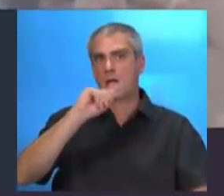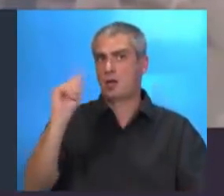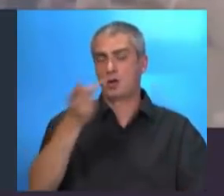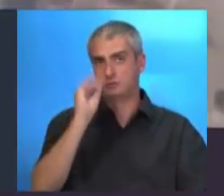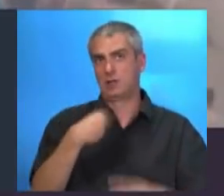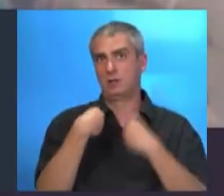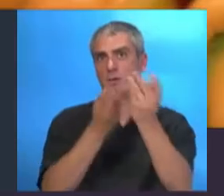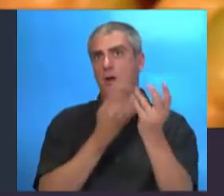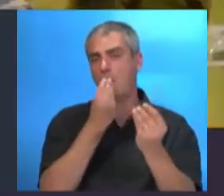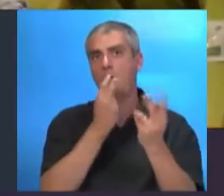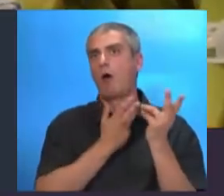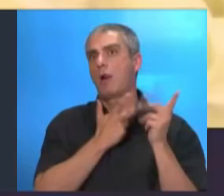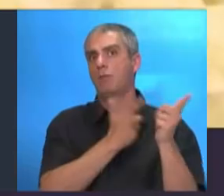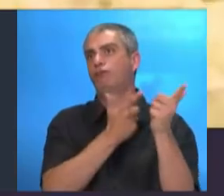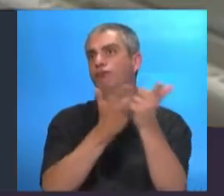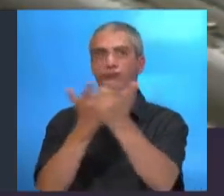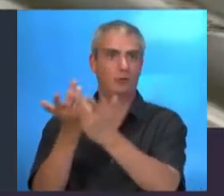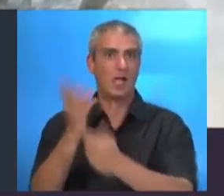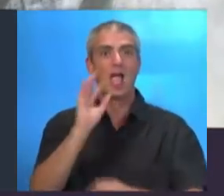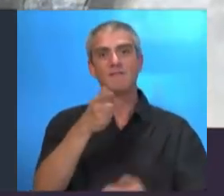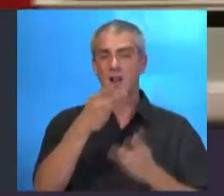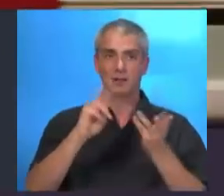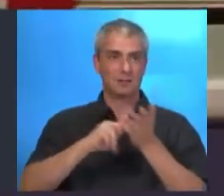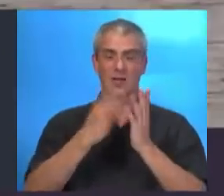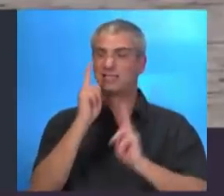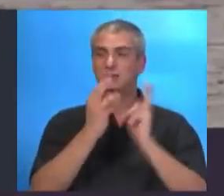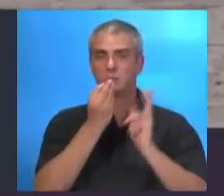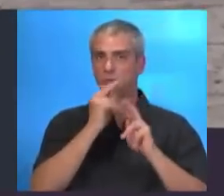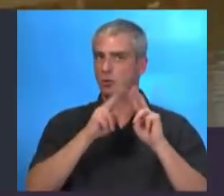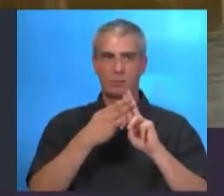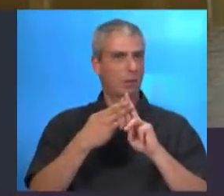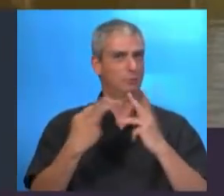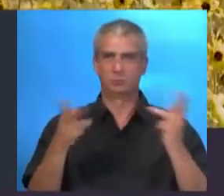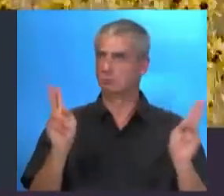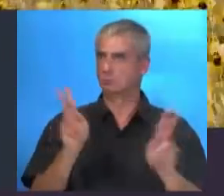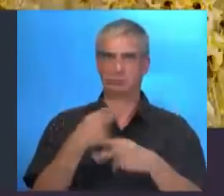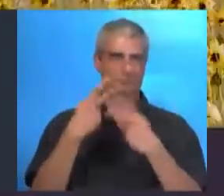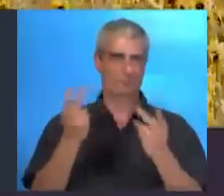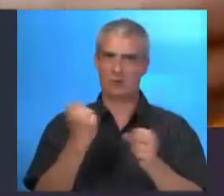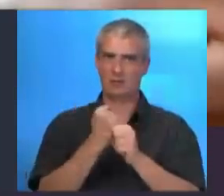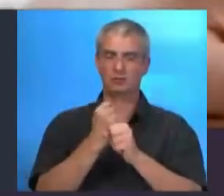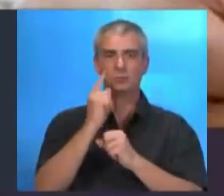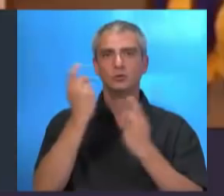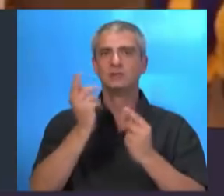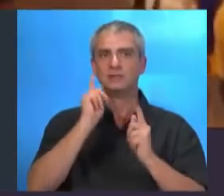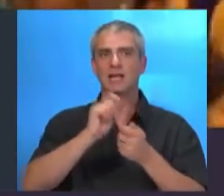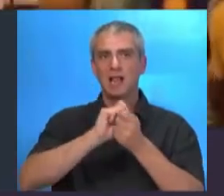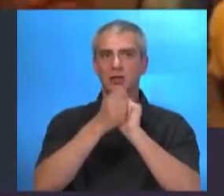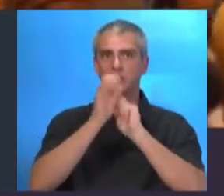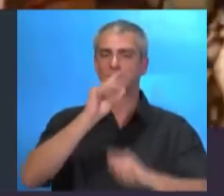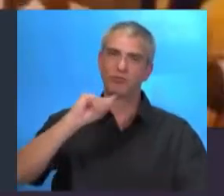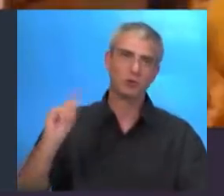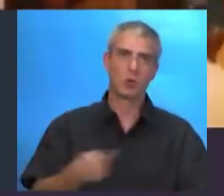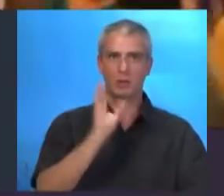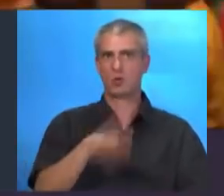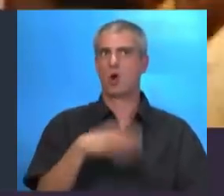יצטרכו להכיל. במתווה הנוכחי של ייצור מזון בעולם אין סיכוי שזה יקרה. משהו חייב להשתנות כדי שכולם יוכלו